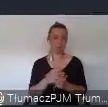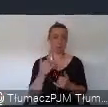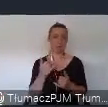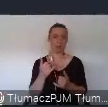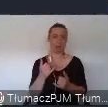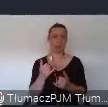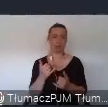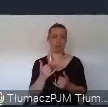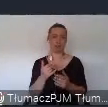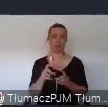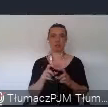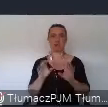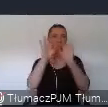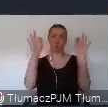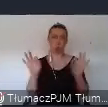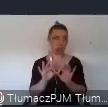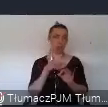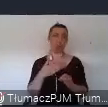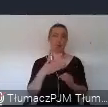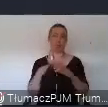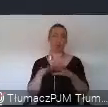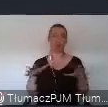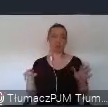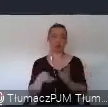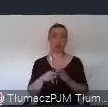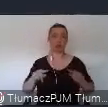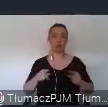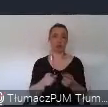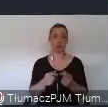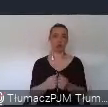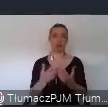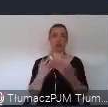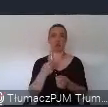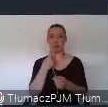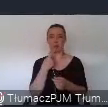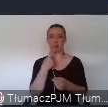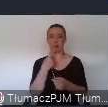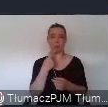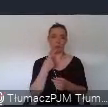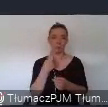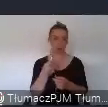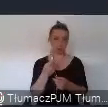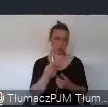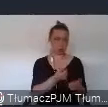do zrealizowania, jest bardzo duża. Przypomnę tylko wskaźnik zużycia węgla na poziomie